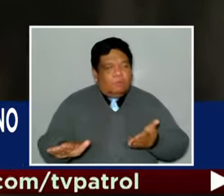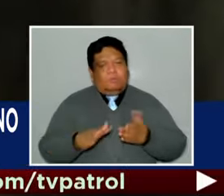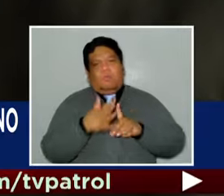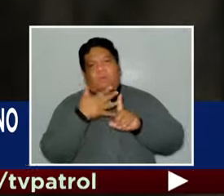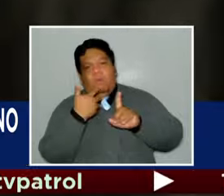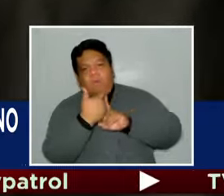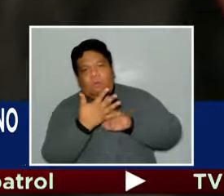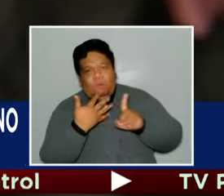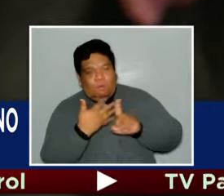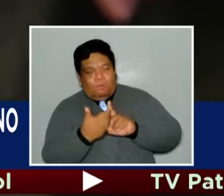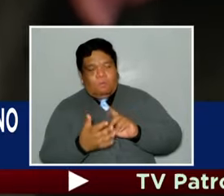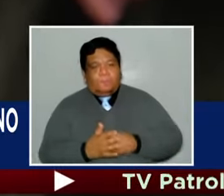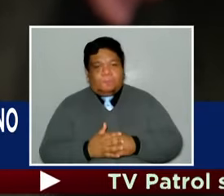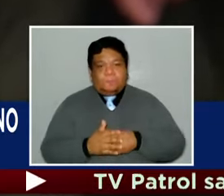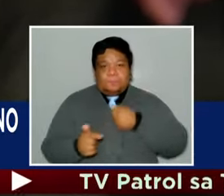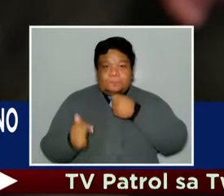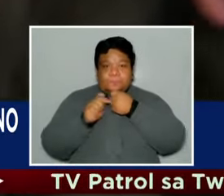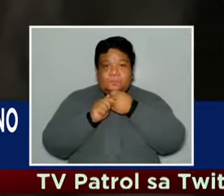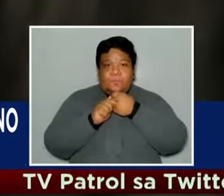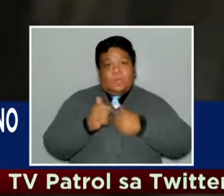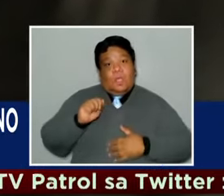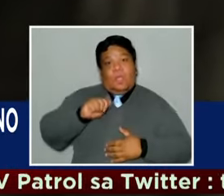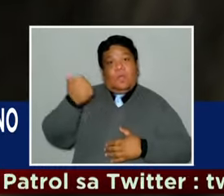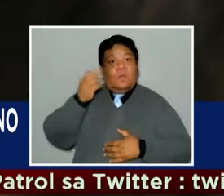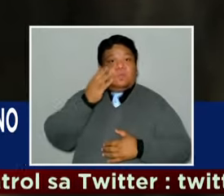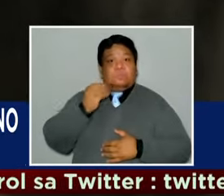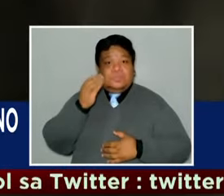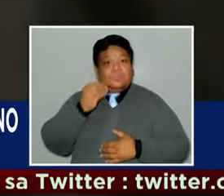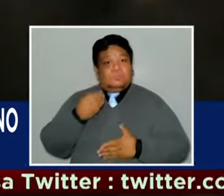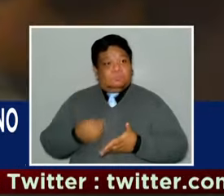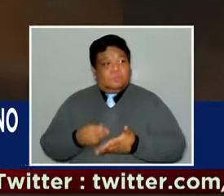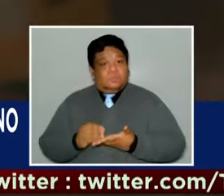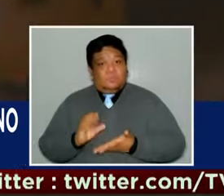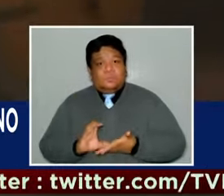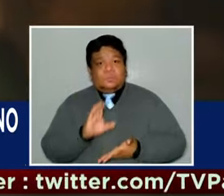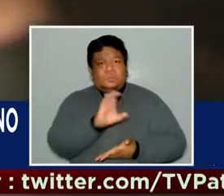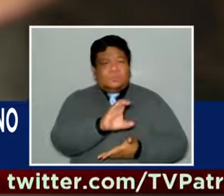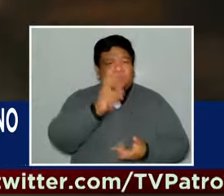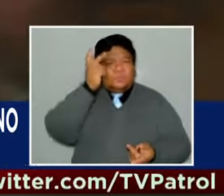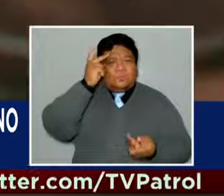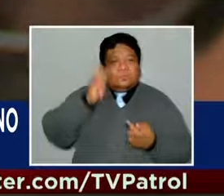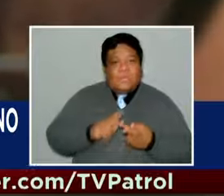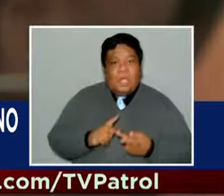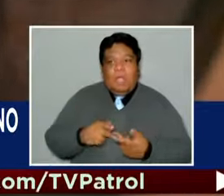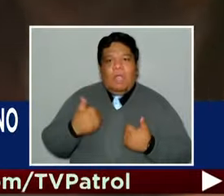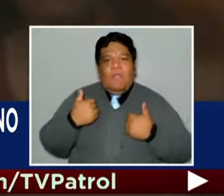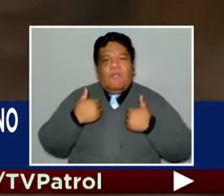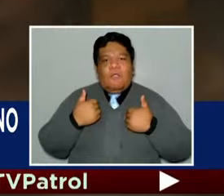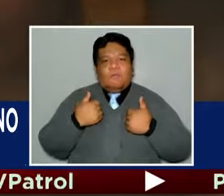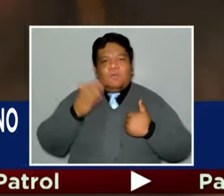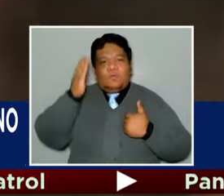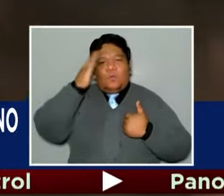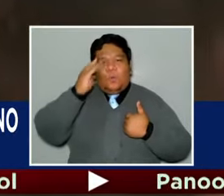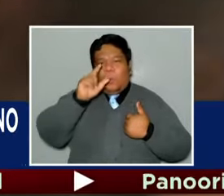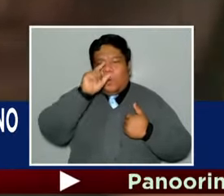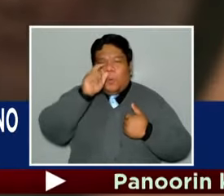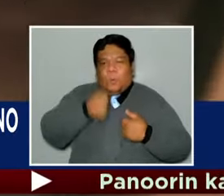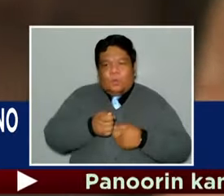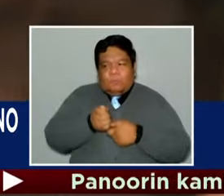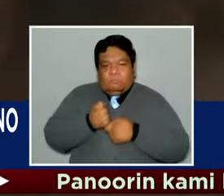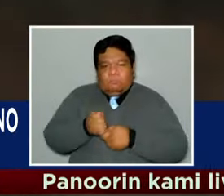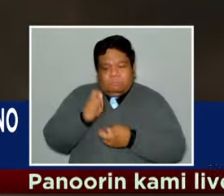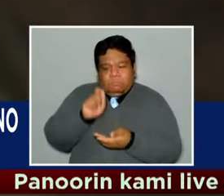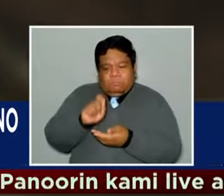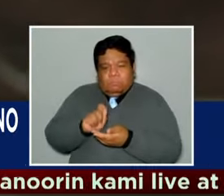isa pang biktima, nagbigay ng pera kay Celine para mawala umano ang kulam sa kanya. May kulam daw ako and kailangan ko